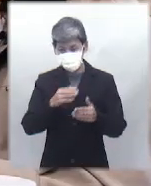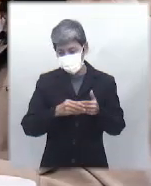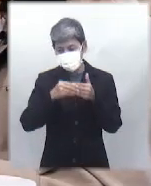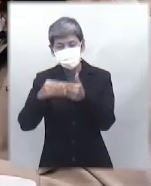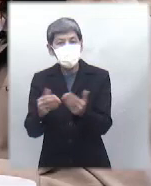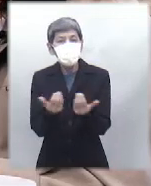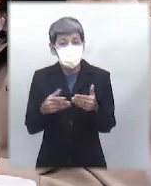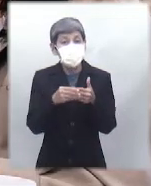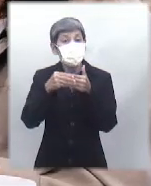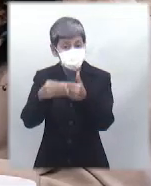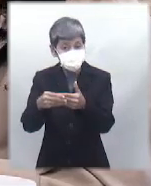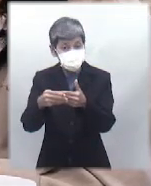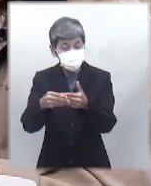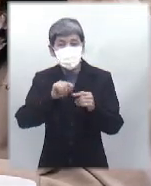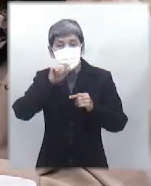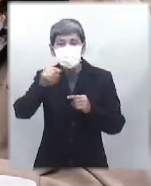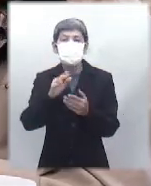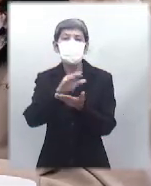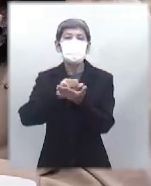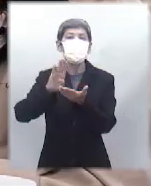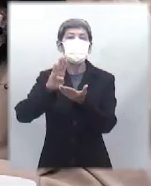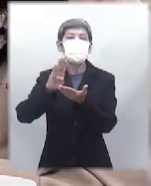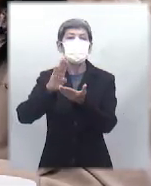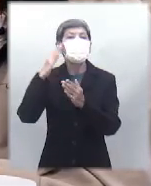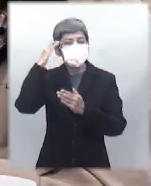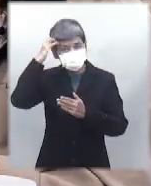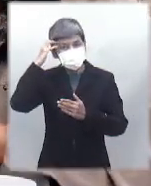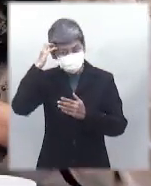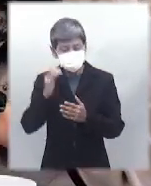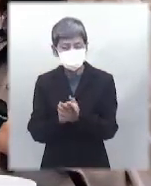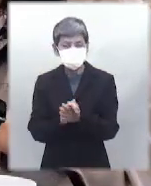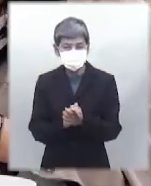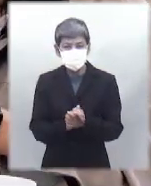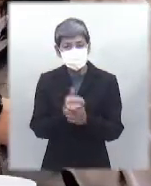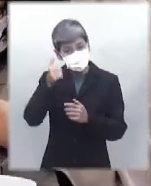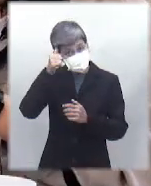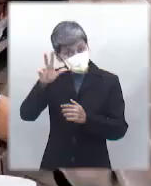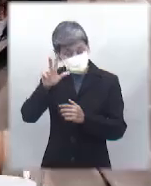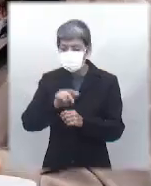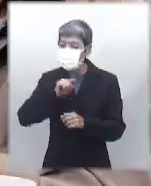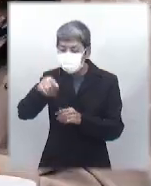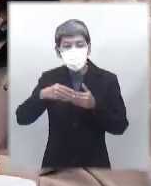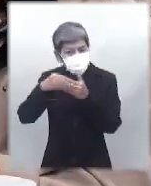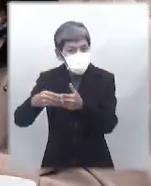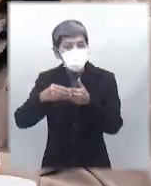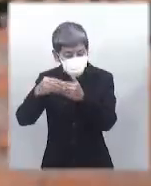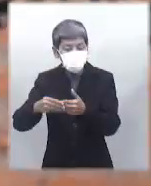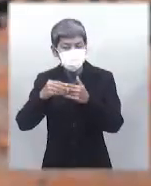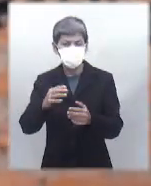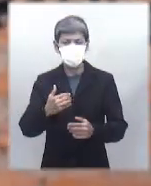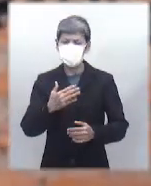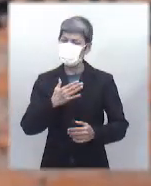ต้องพาเนี่ยจากรูปอย่างนี้ไปที่สถาบันราชานุกูลอย่างเงี้ย 3วันแล้วในการที่เวลาราชการอีกอ่ะใช่